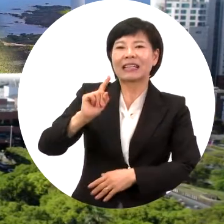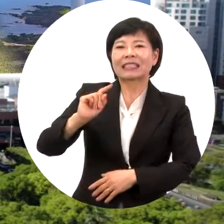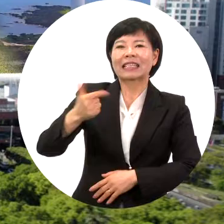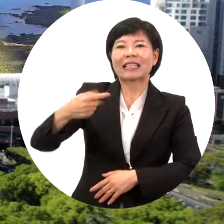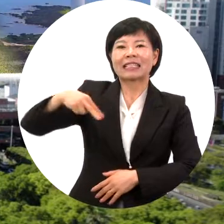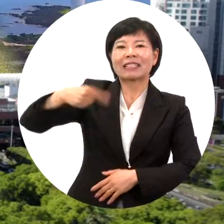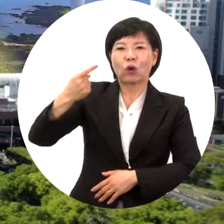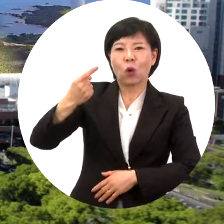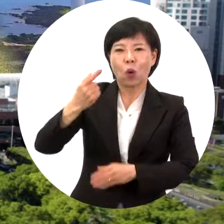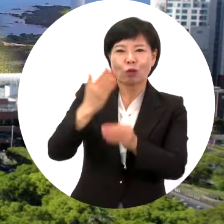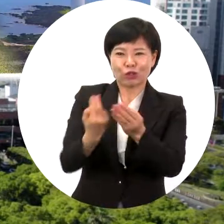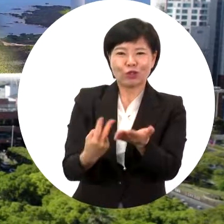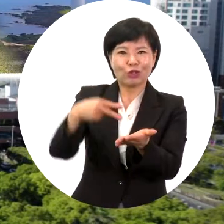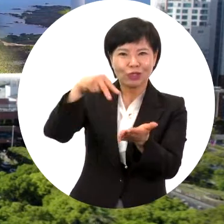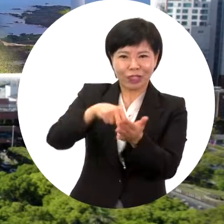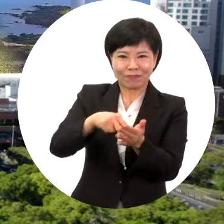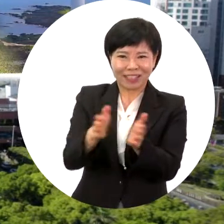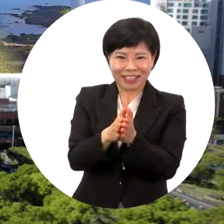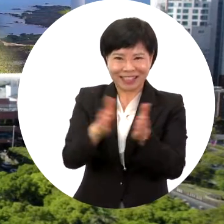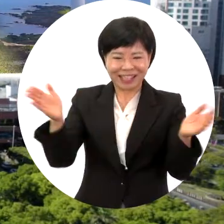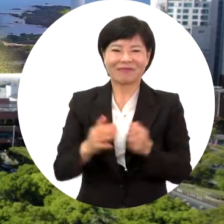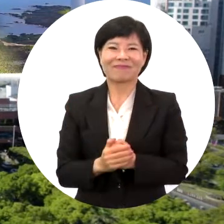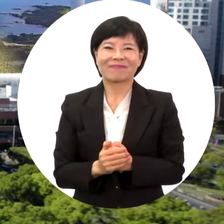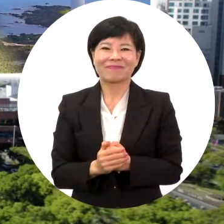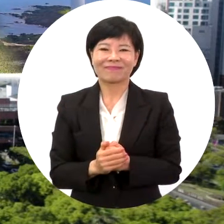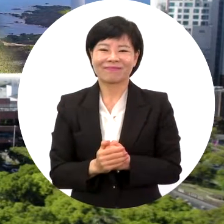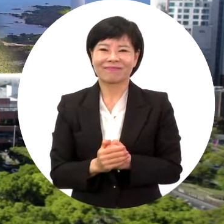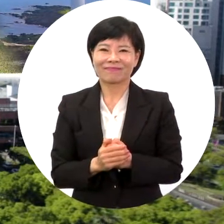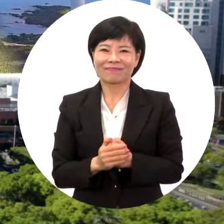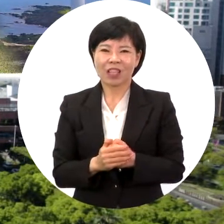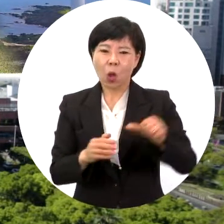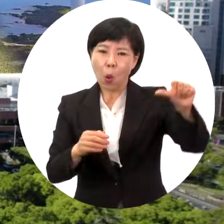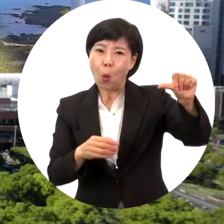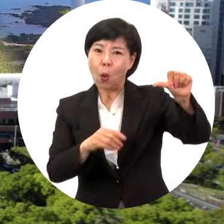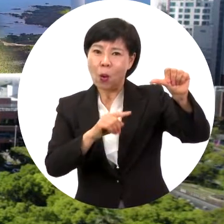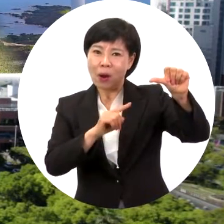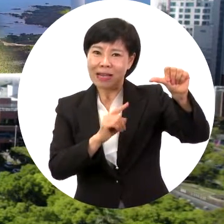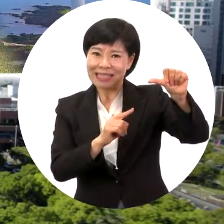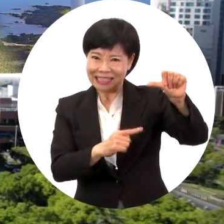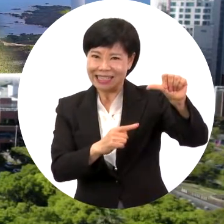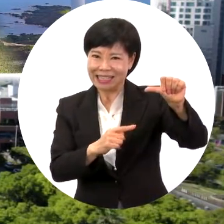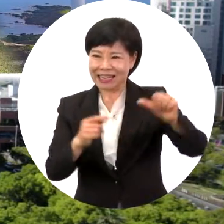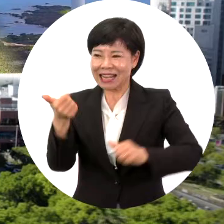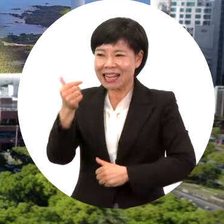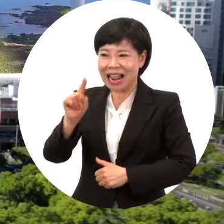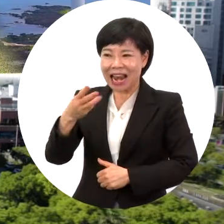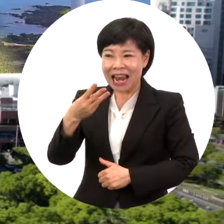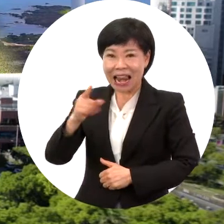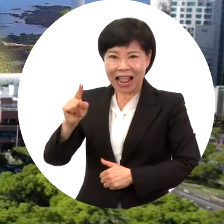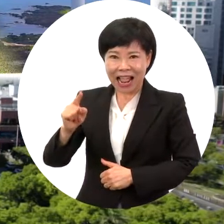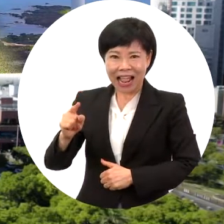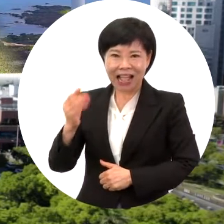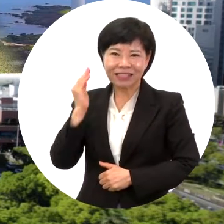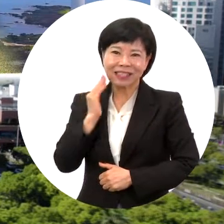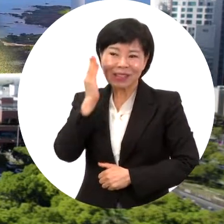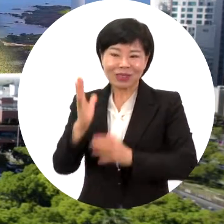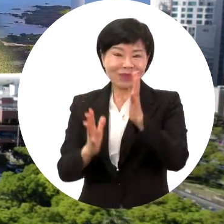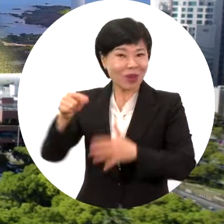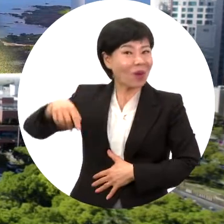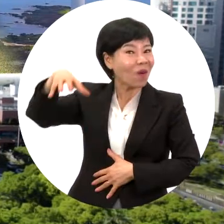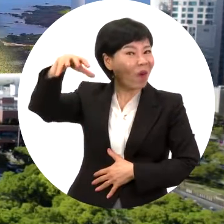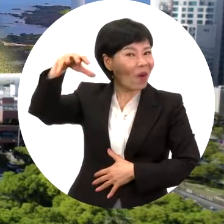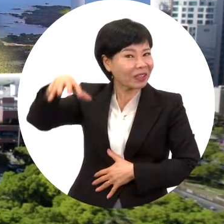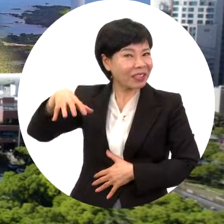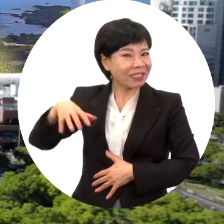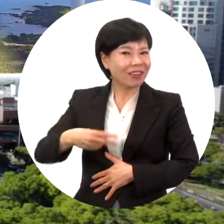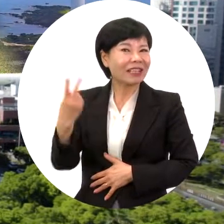실현해 아시아 최초 무탄소 도시 도전에 나섰습니다. 제주도는 5월 1일 한라수목원 잔디광장에서 에너지 대전환을